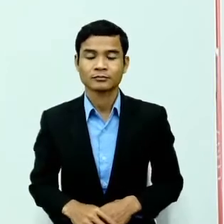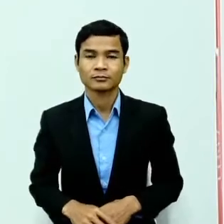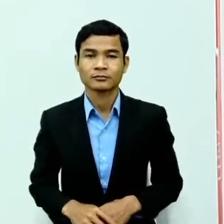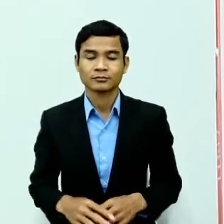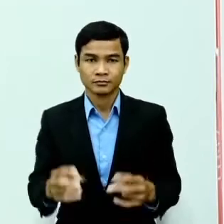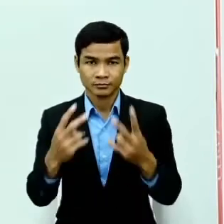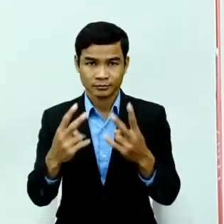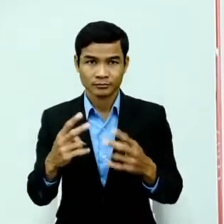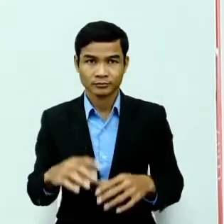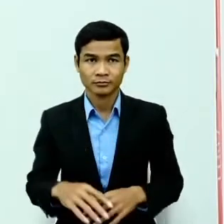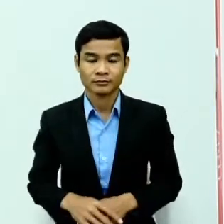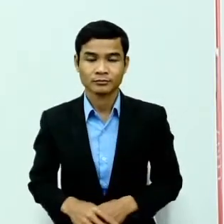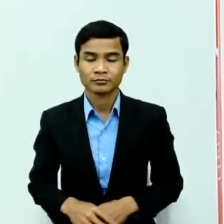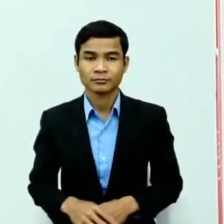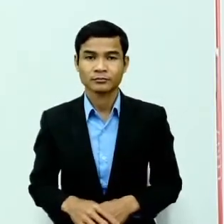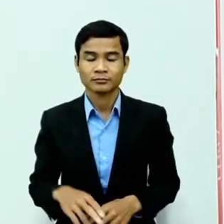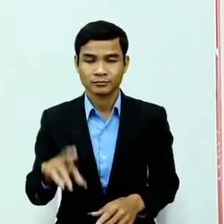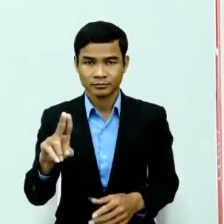tiếng toán ó